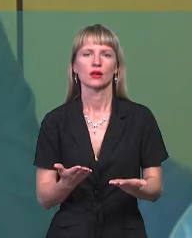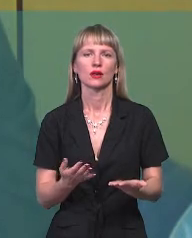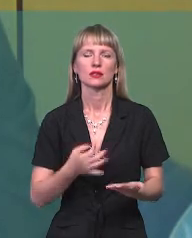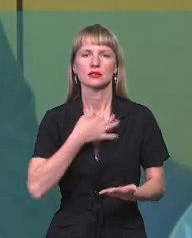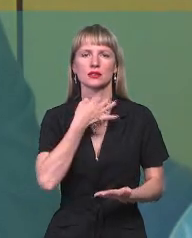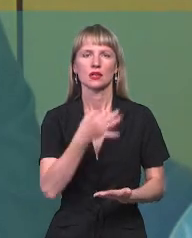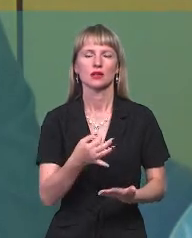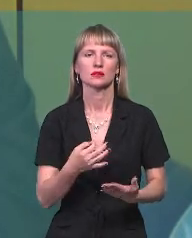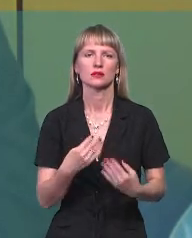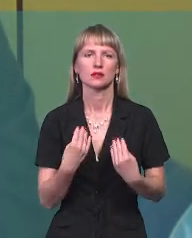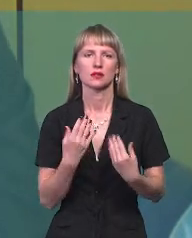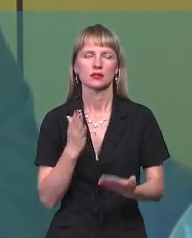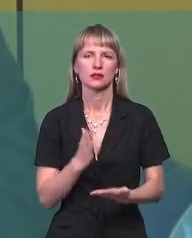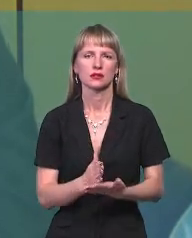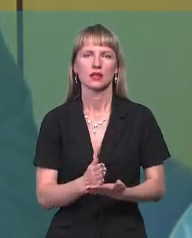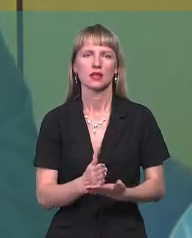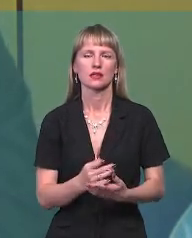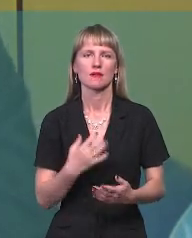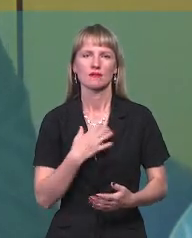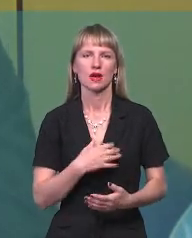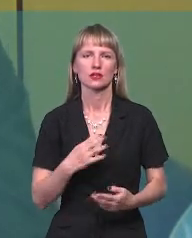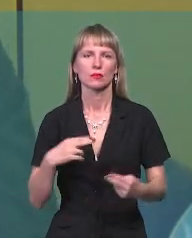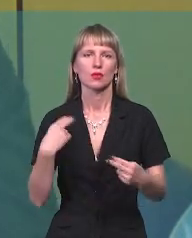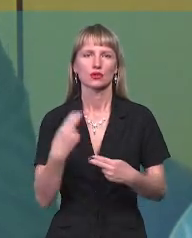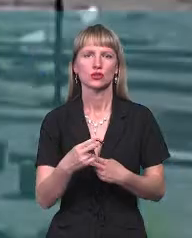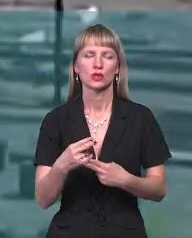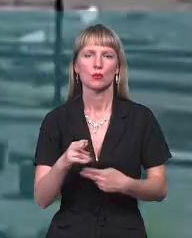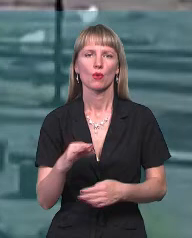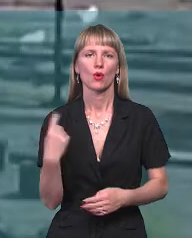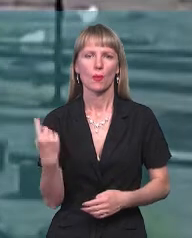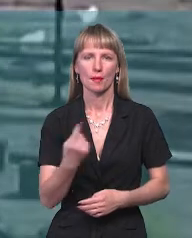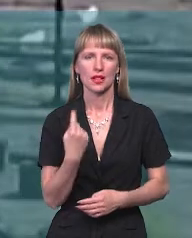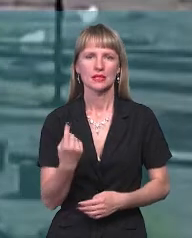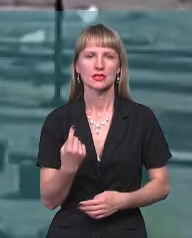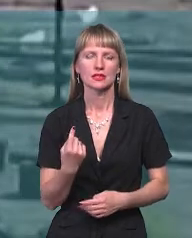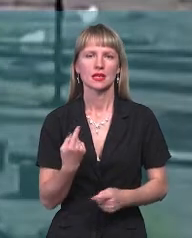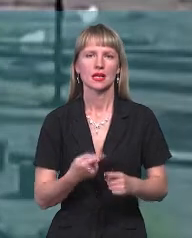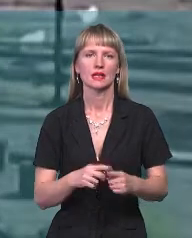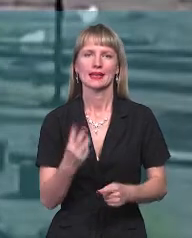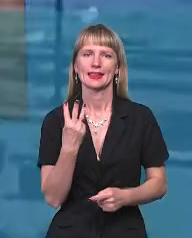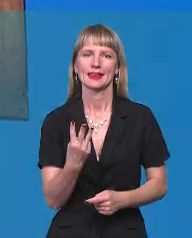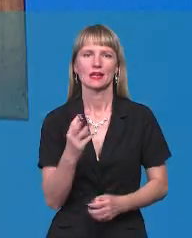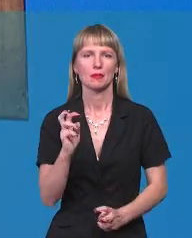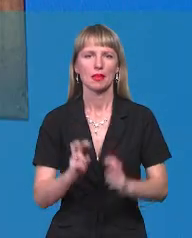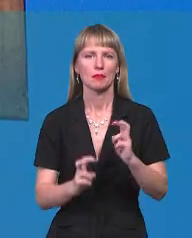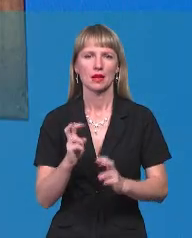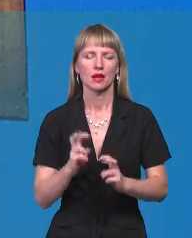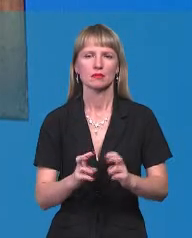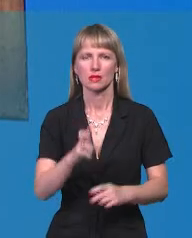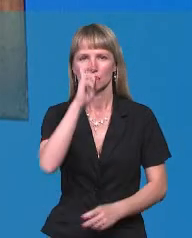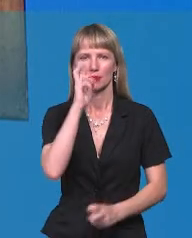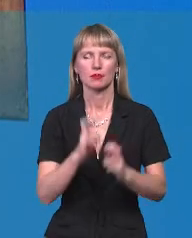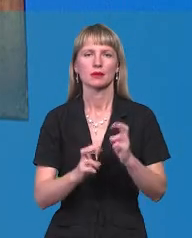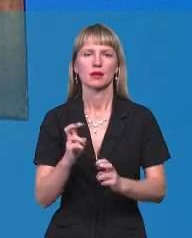скажімо, виділити основних боржників по області, то це три підприємства. Державне